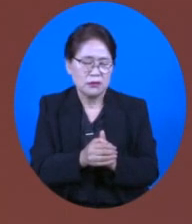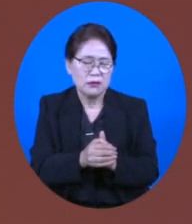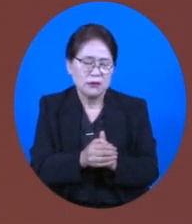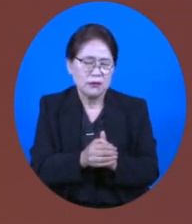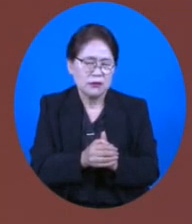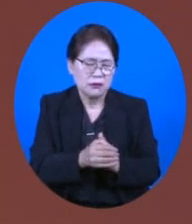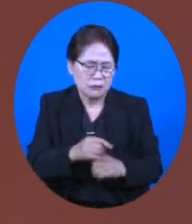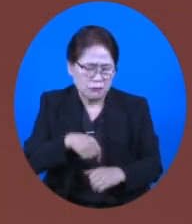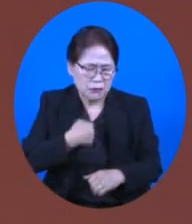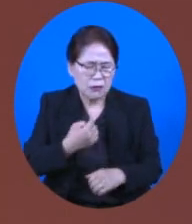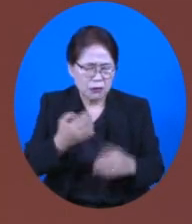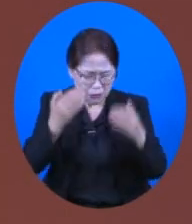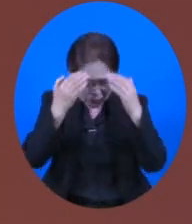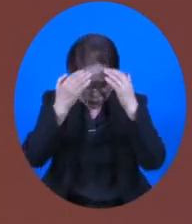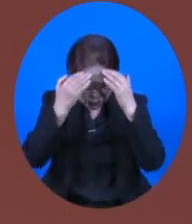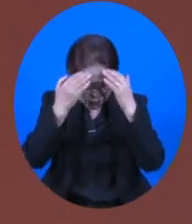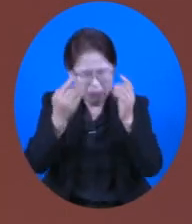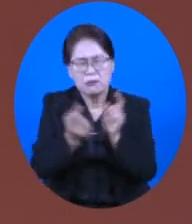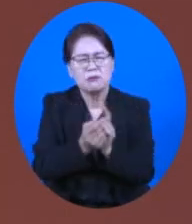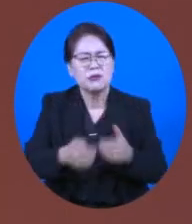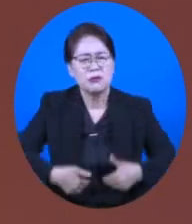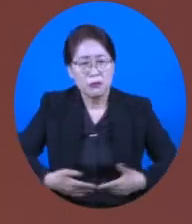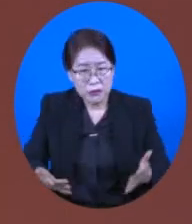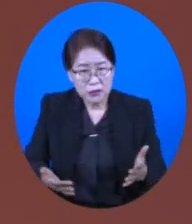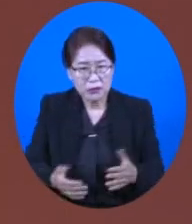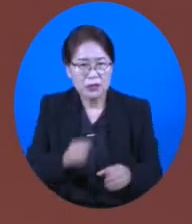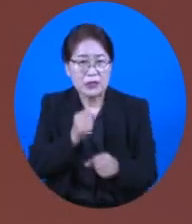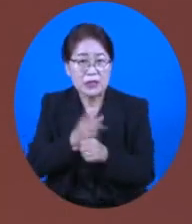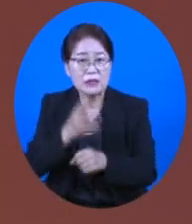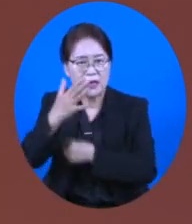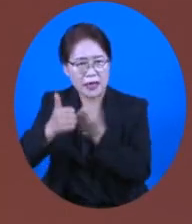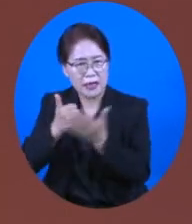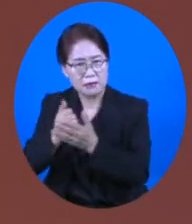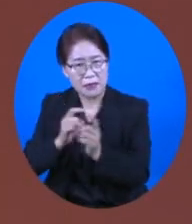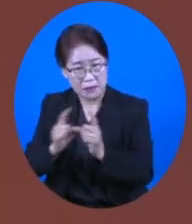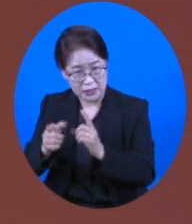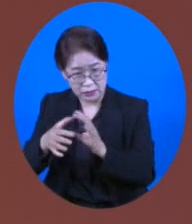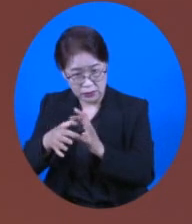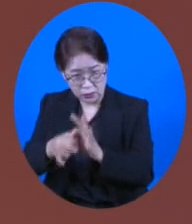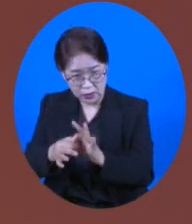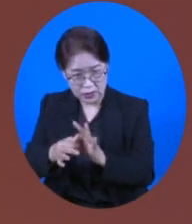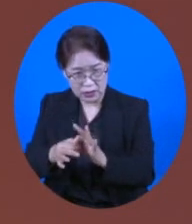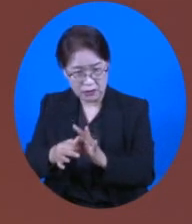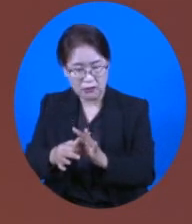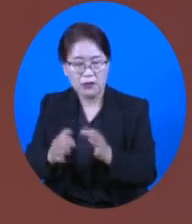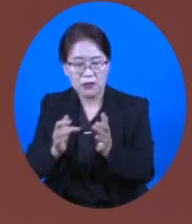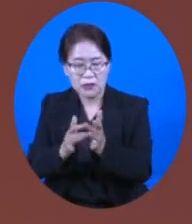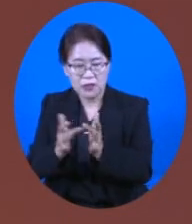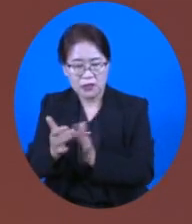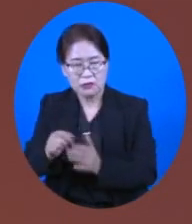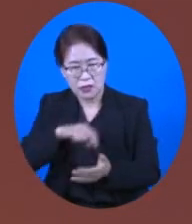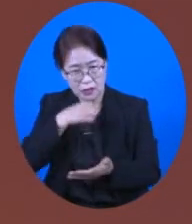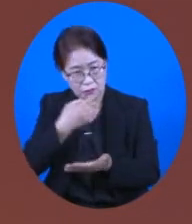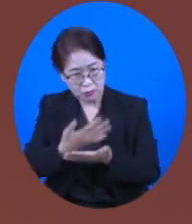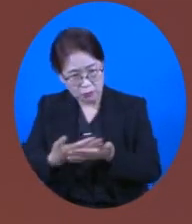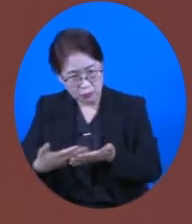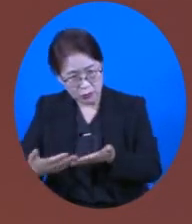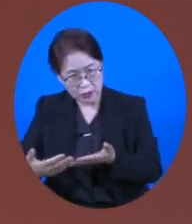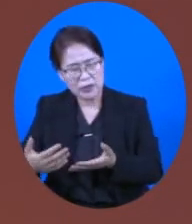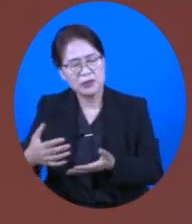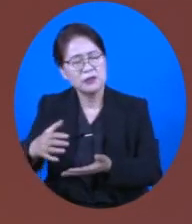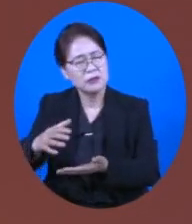없습니다. 왜냐하면 우리에게는 이미 하나님의 말씀과 예수의 피가 주어져 있기